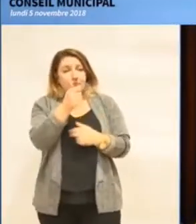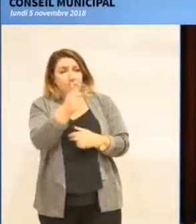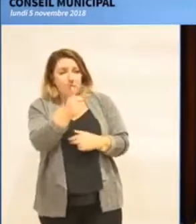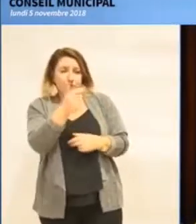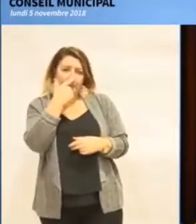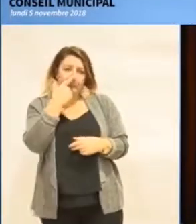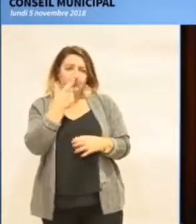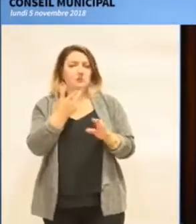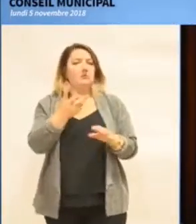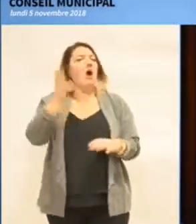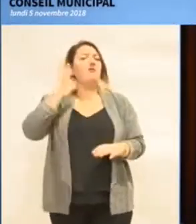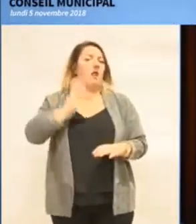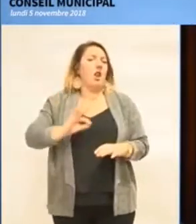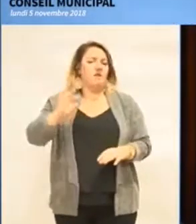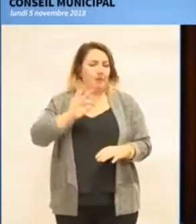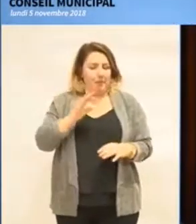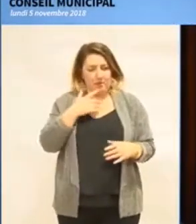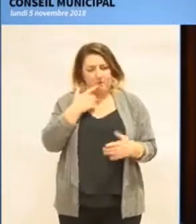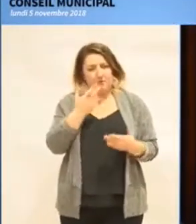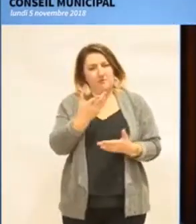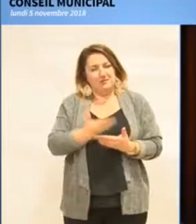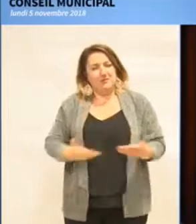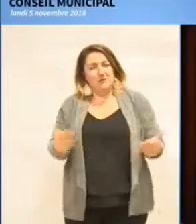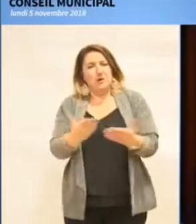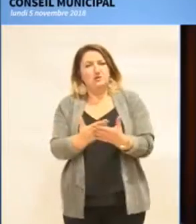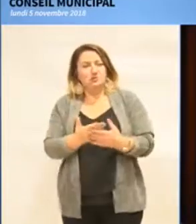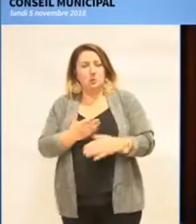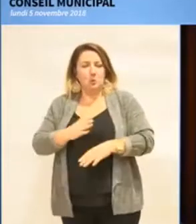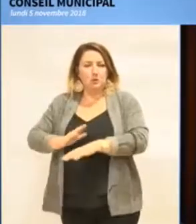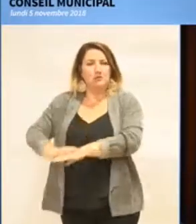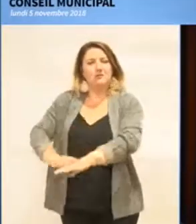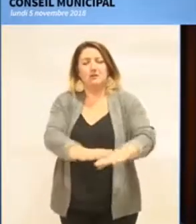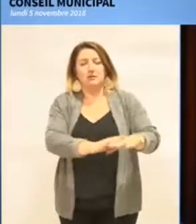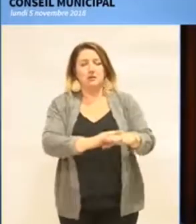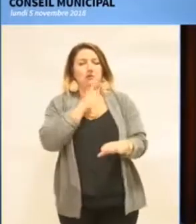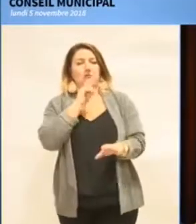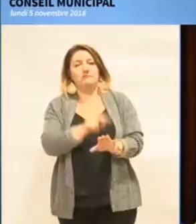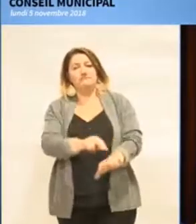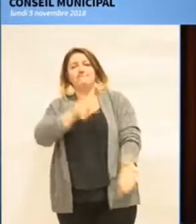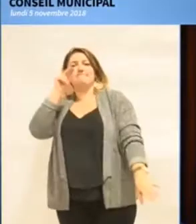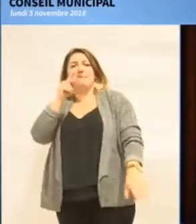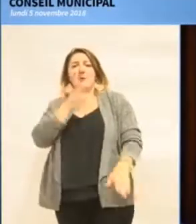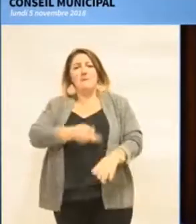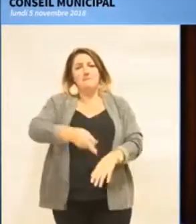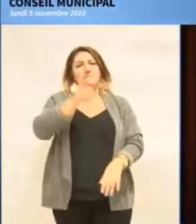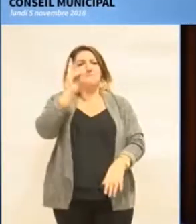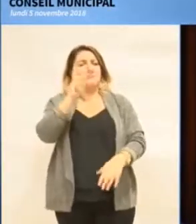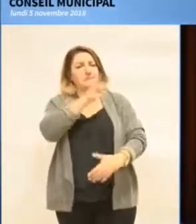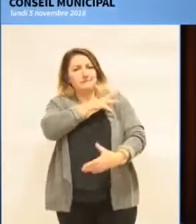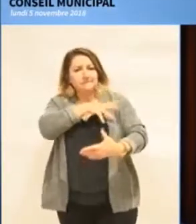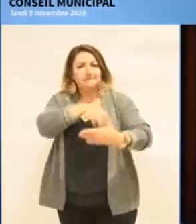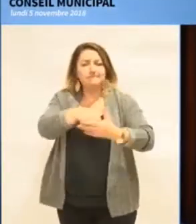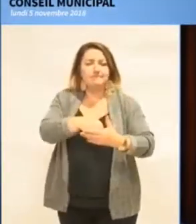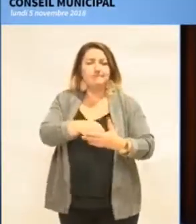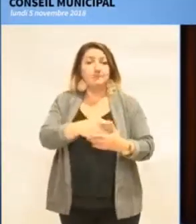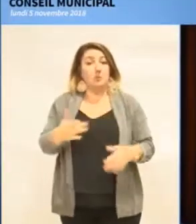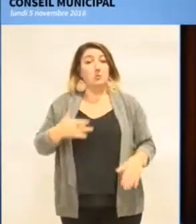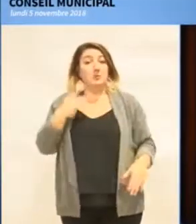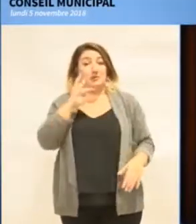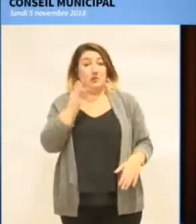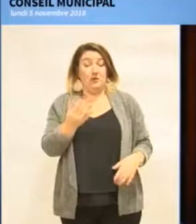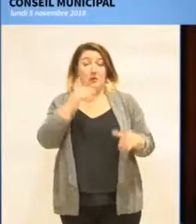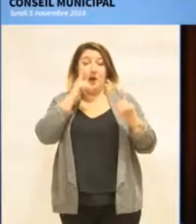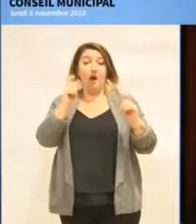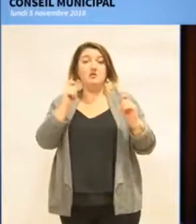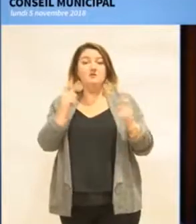plus que précédemment, le travail de prévention situationnelle, qui est utile, mais parfois quand même pose la question d'une bunkérisation potentielle de